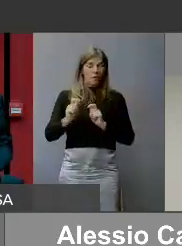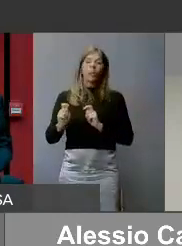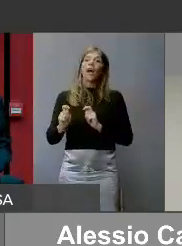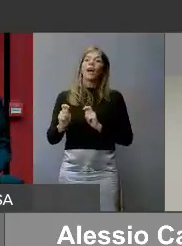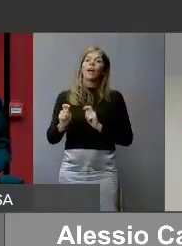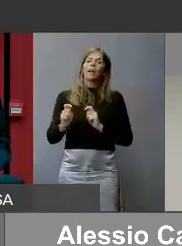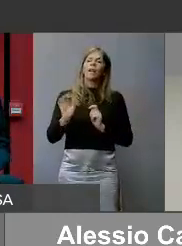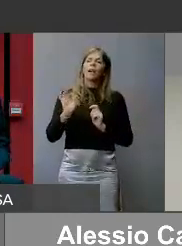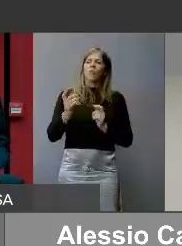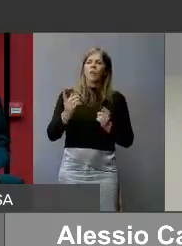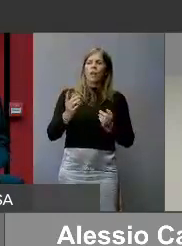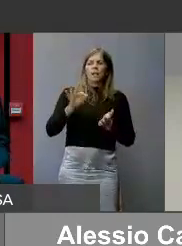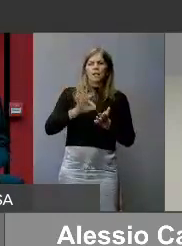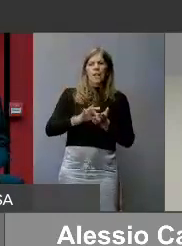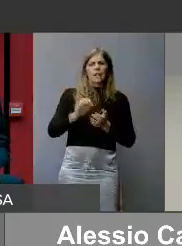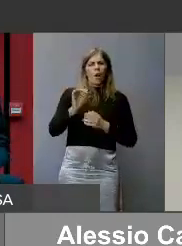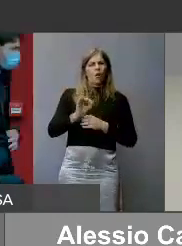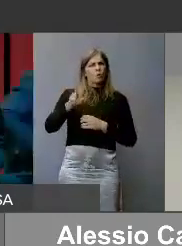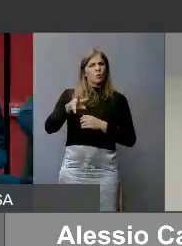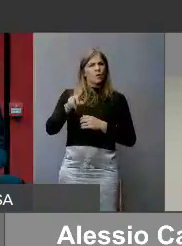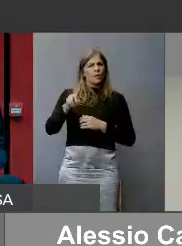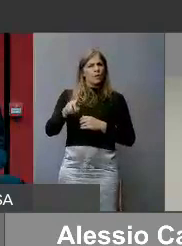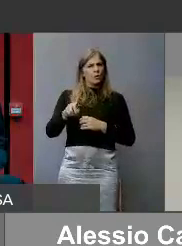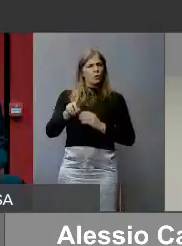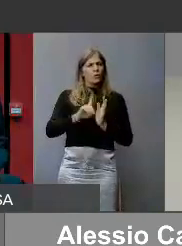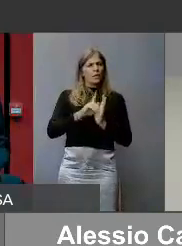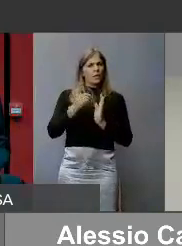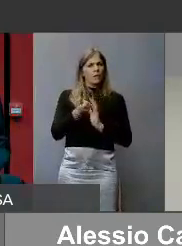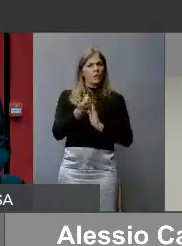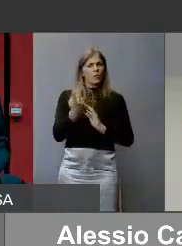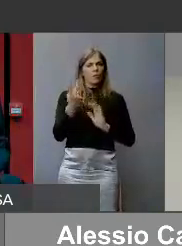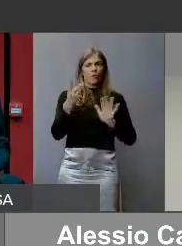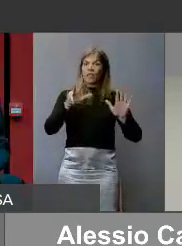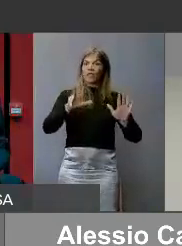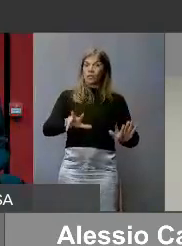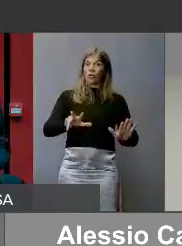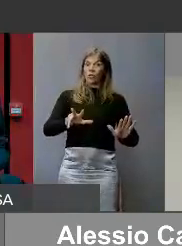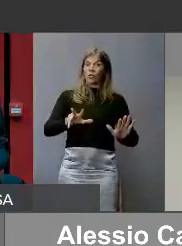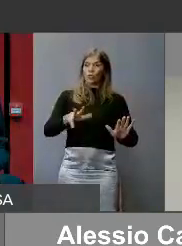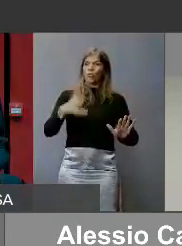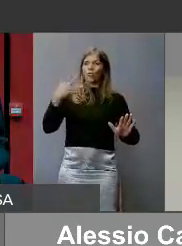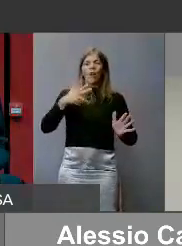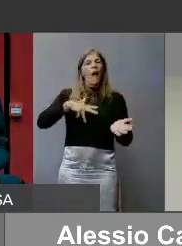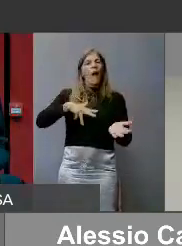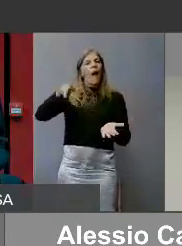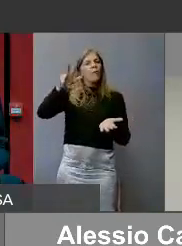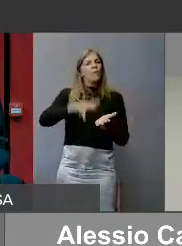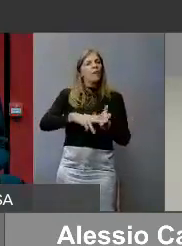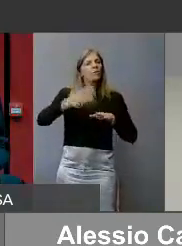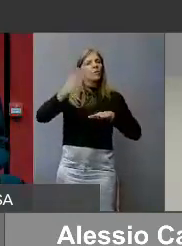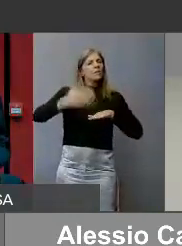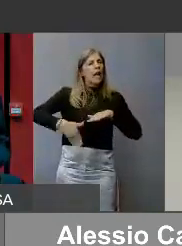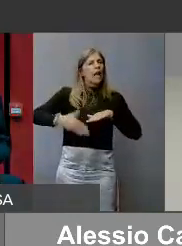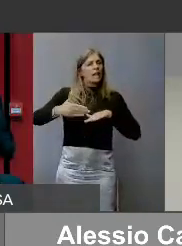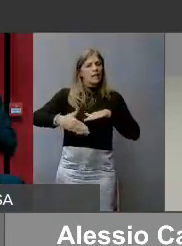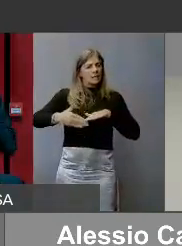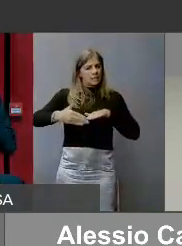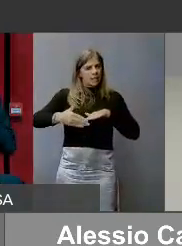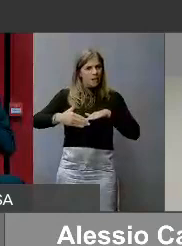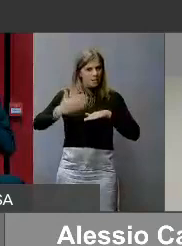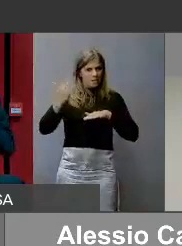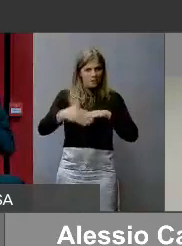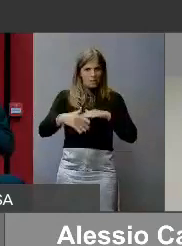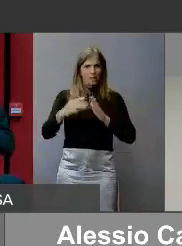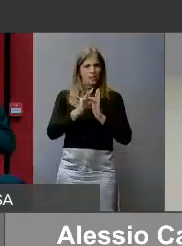consiglio comunale con deliberazione numero 28 approvato le modalità le scadenze diversamente in acconto della tassa